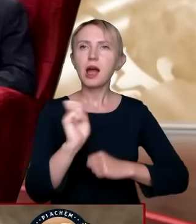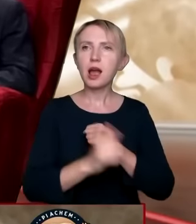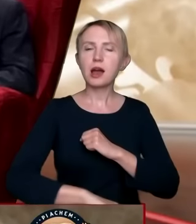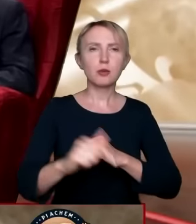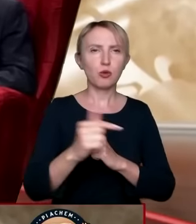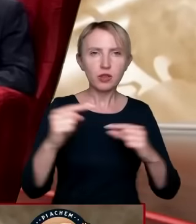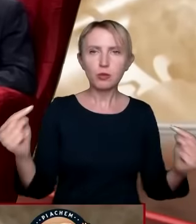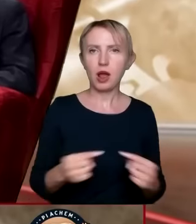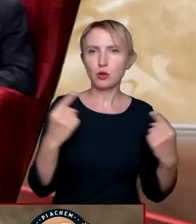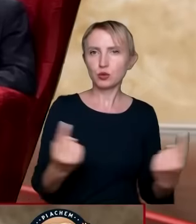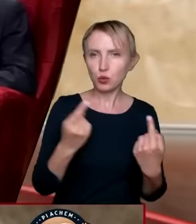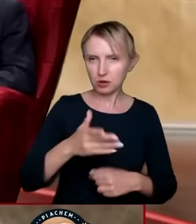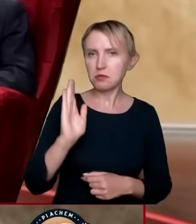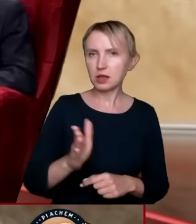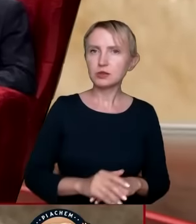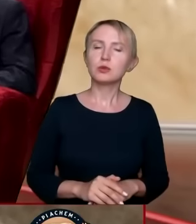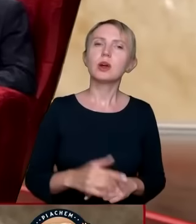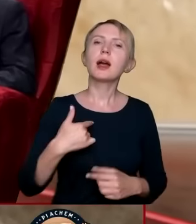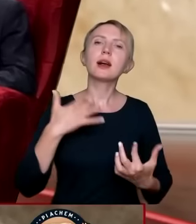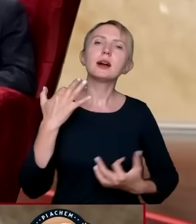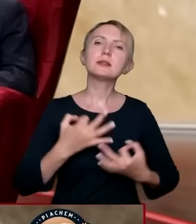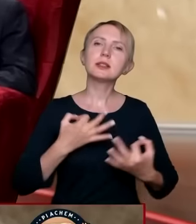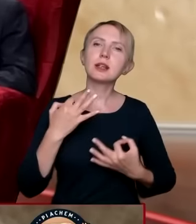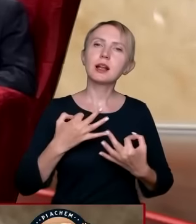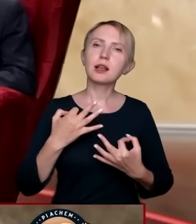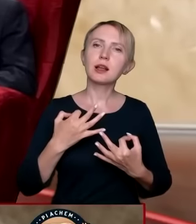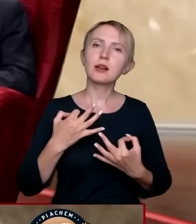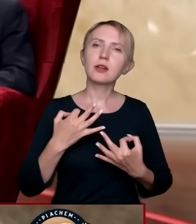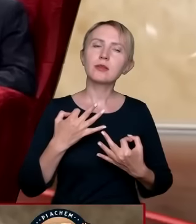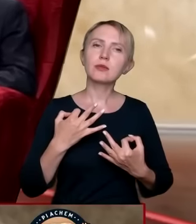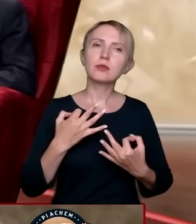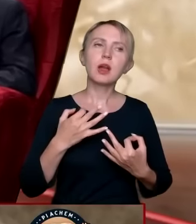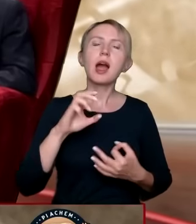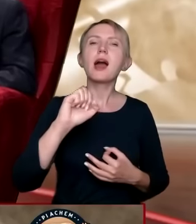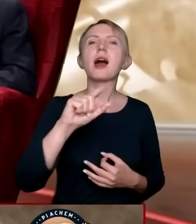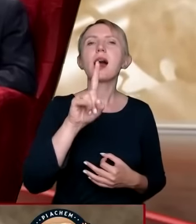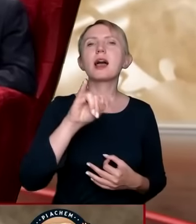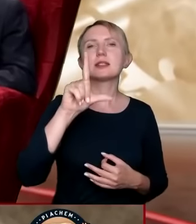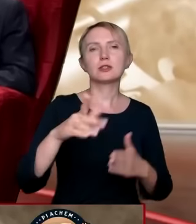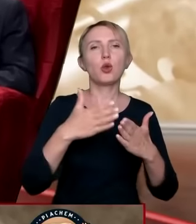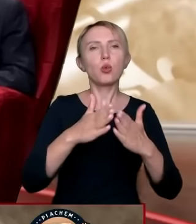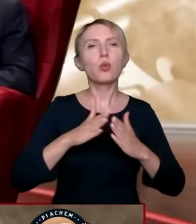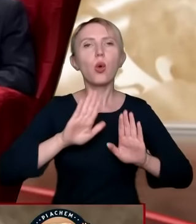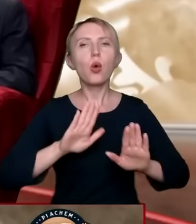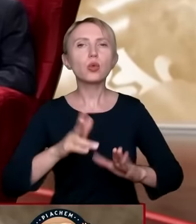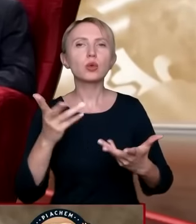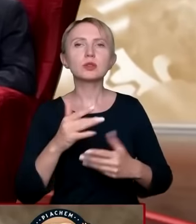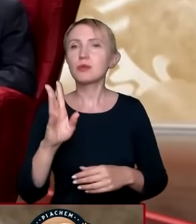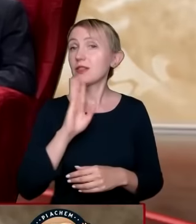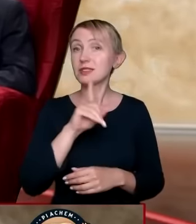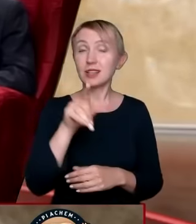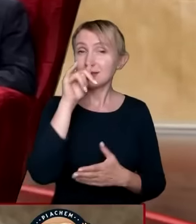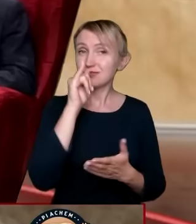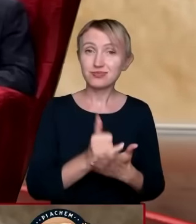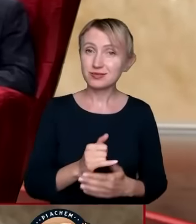adekwatna i będzie adekwatna. Tak się zastanawiam, gdzie oni azylu będą szukać, bo już chyba w Stanach nie bardzo mogą. W